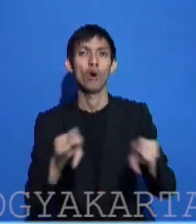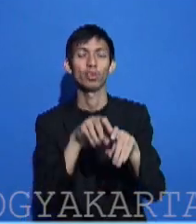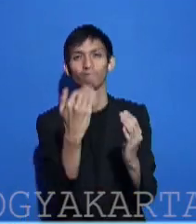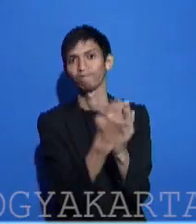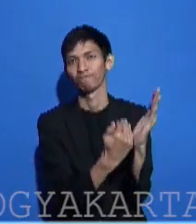KPU RI